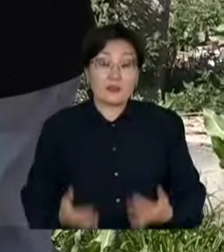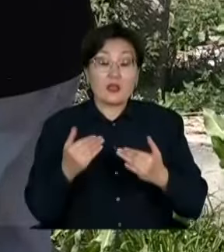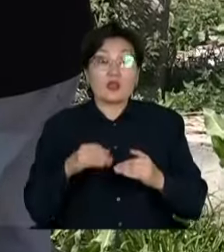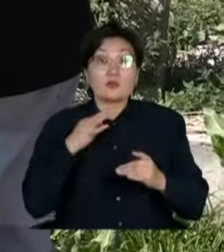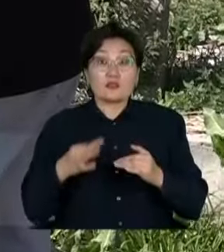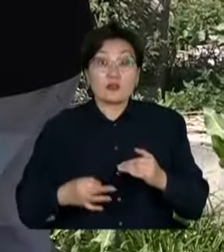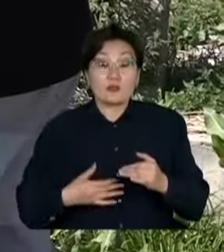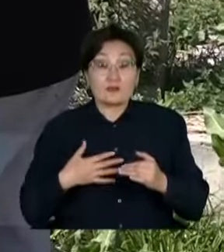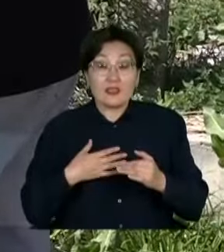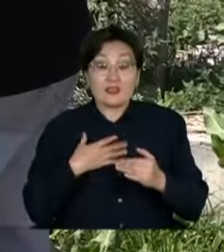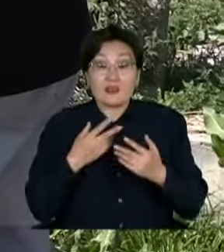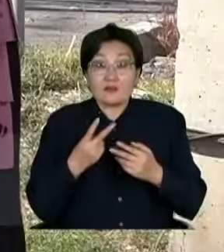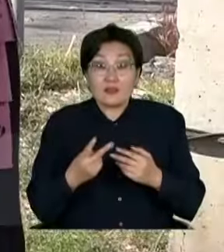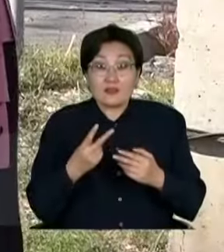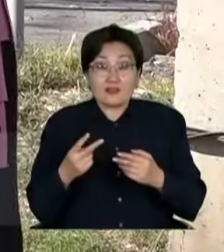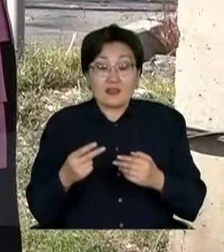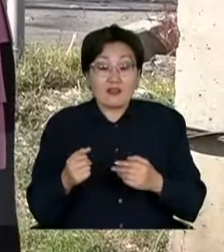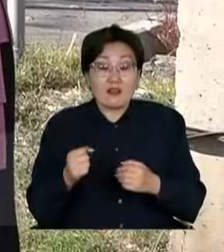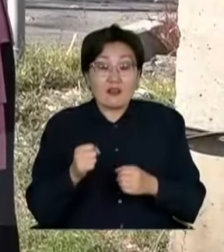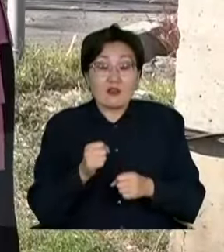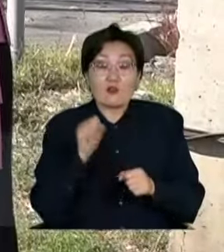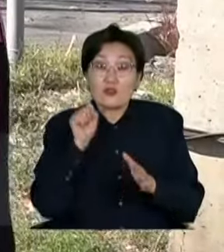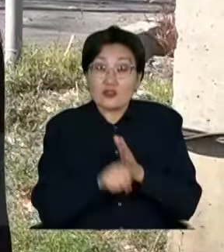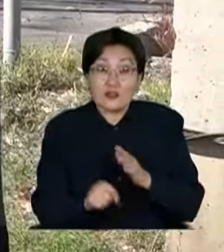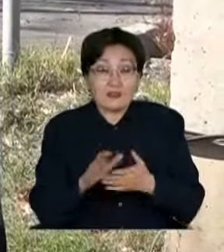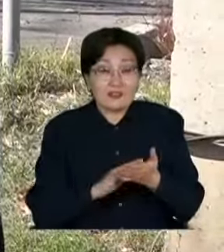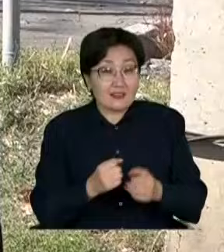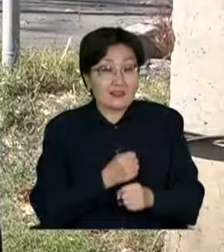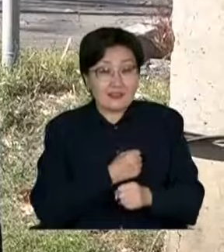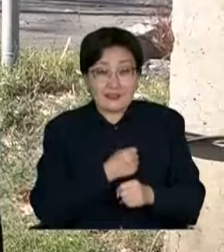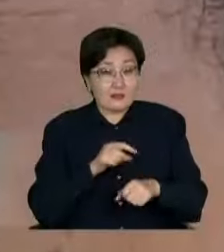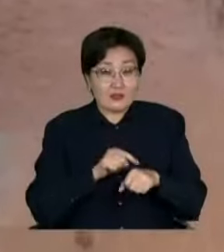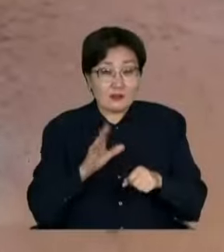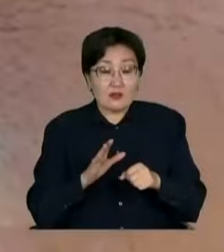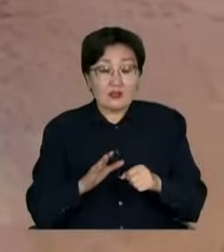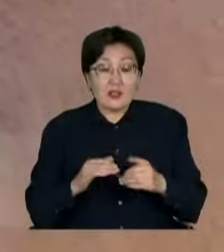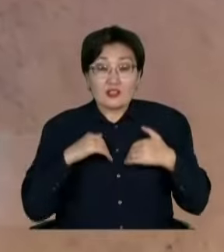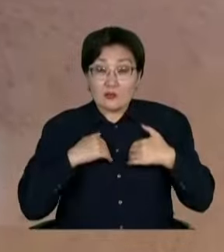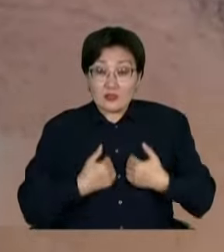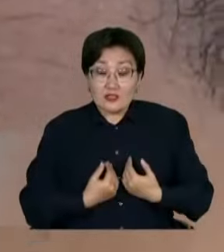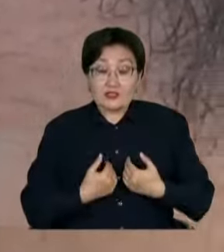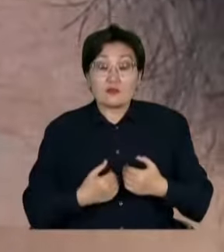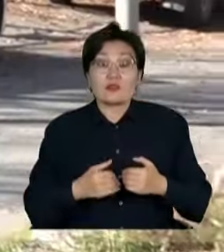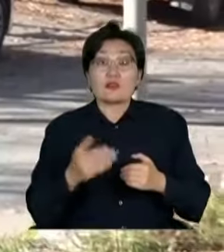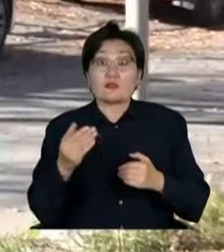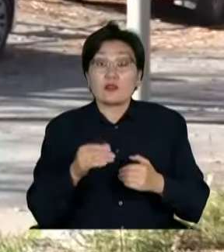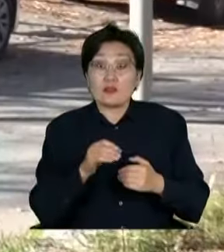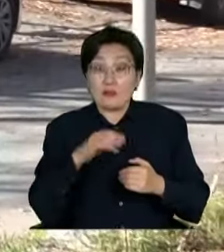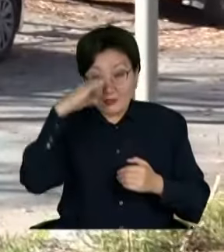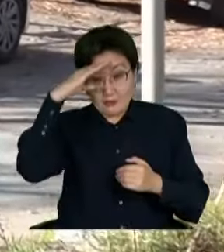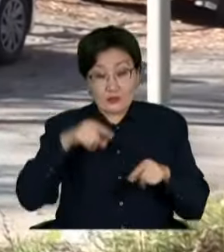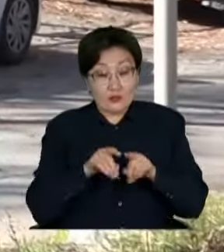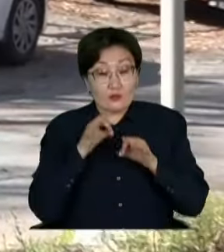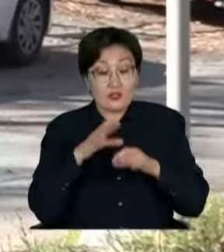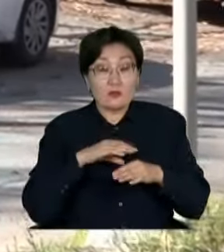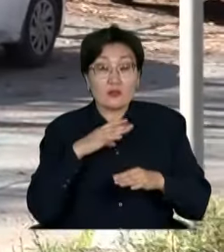Баламды көзімше өлтіріп, еш өкініш сезініп тұрған жоқ. Перзентінен қас қағым сәтте айырылып, өзегін өксі көртеген Қаржаубай Нұрымов осылай дейді.